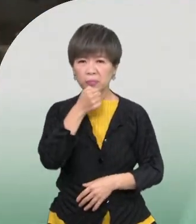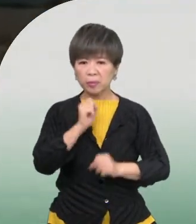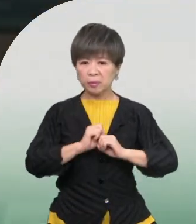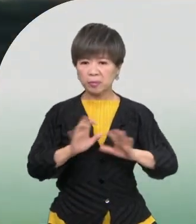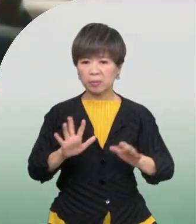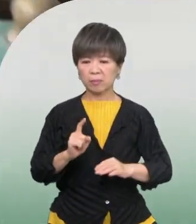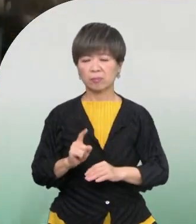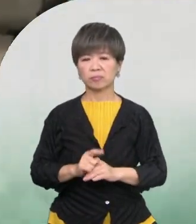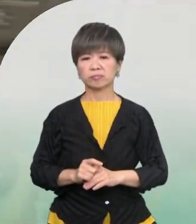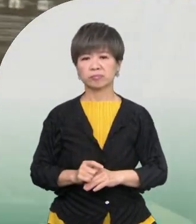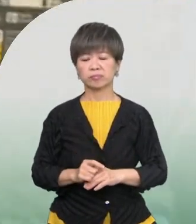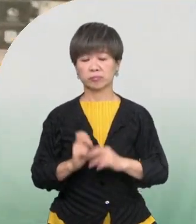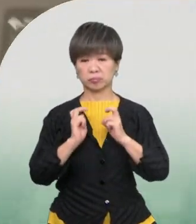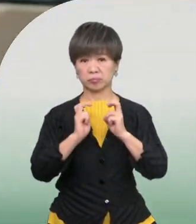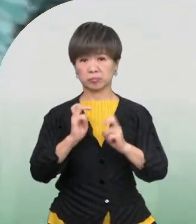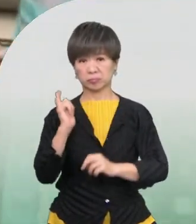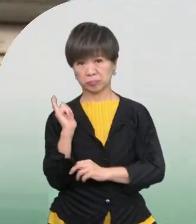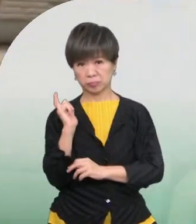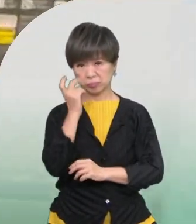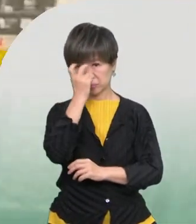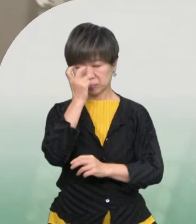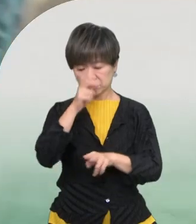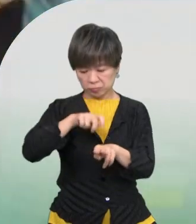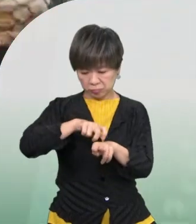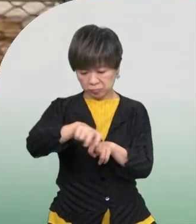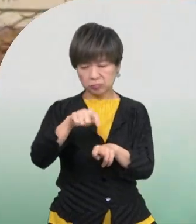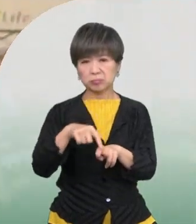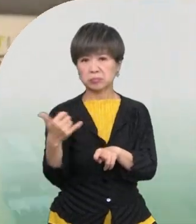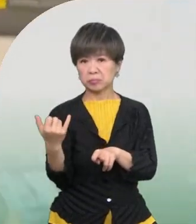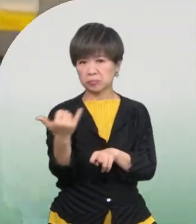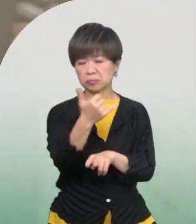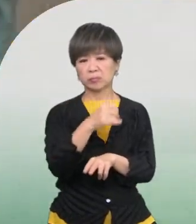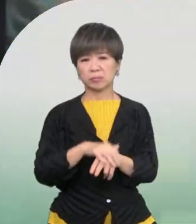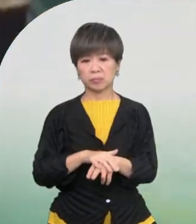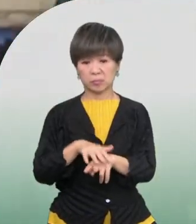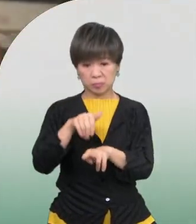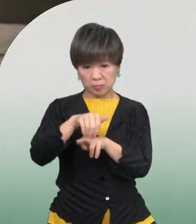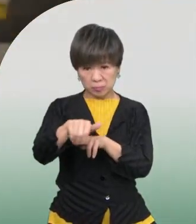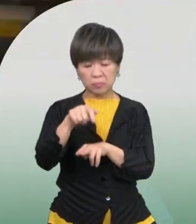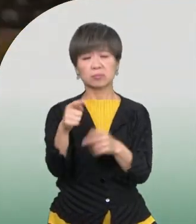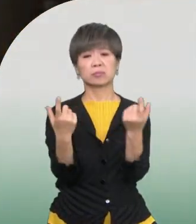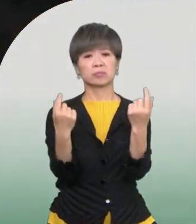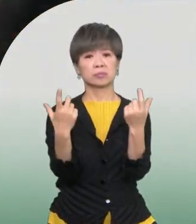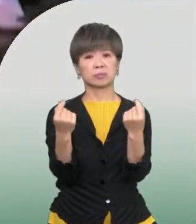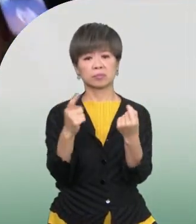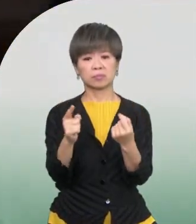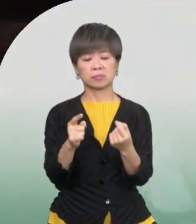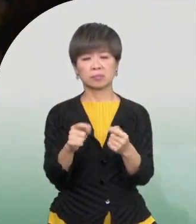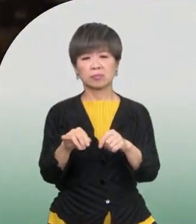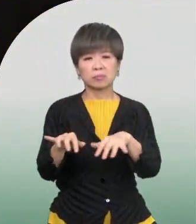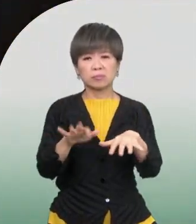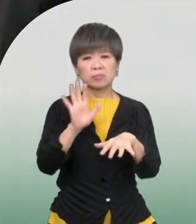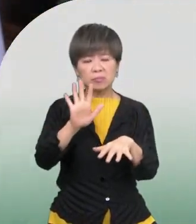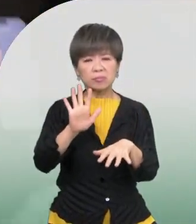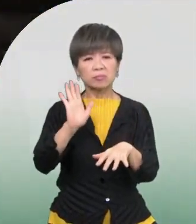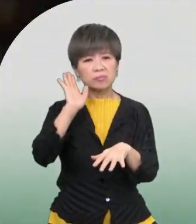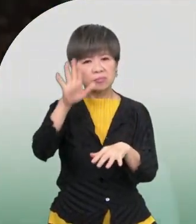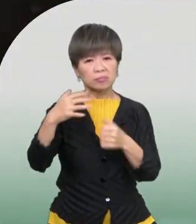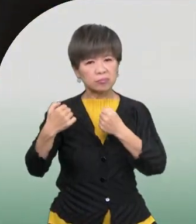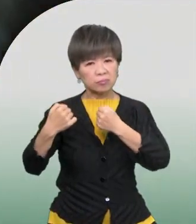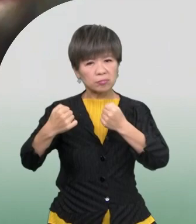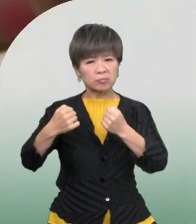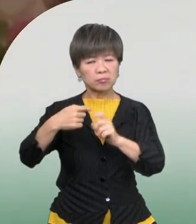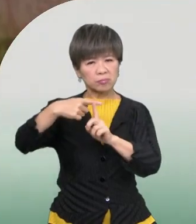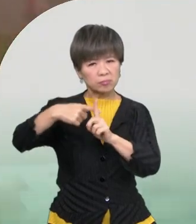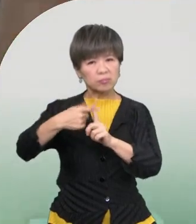整后，目前路线检查。 提高铁部分受到系统的影响，增送营运，停电全线供给